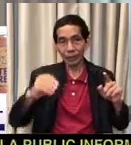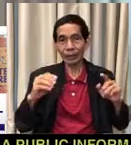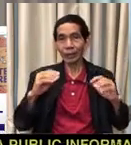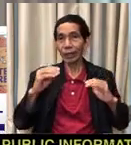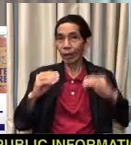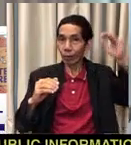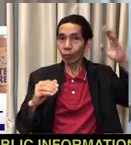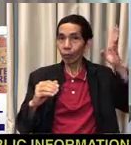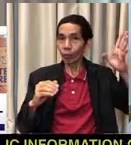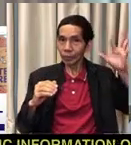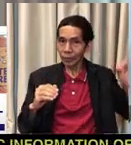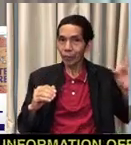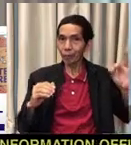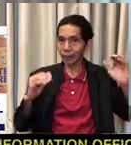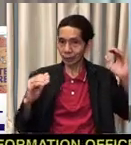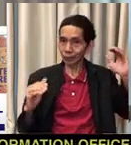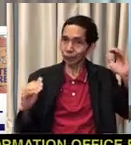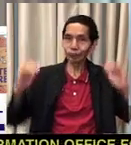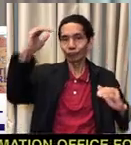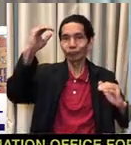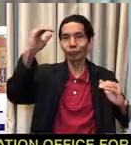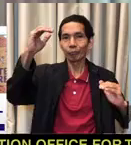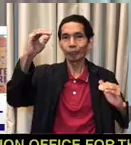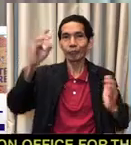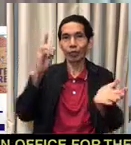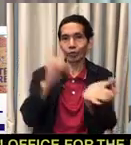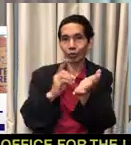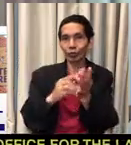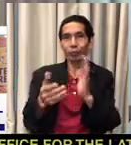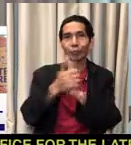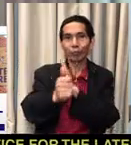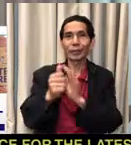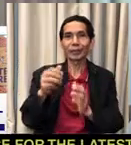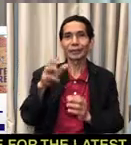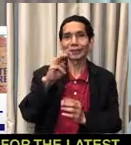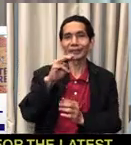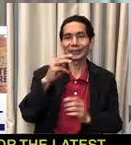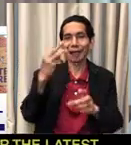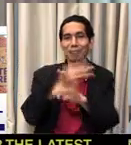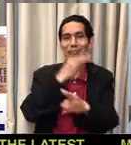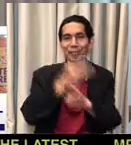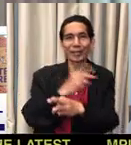than 49? Tama. Kaya nyo, doktora to, magaling pa sa map. Mm.